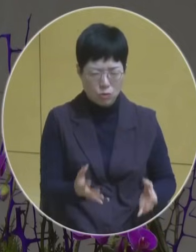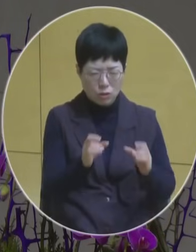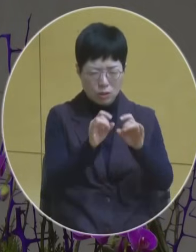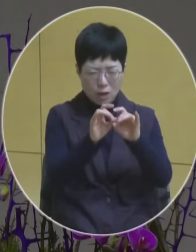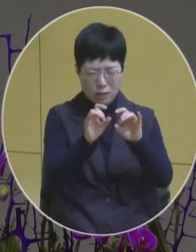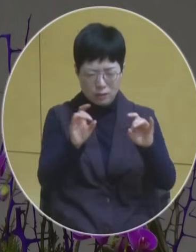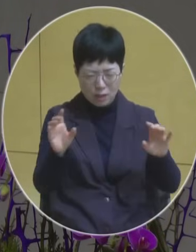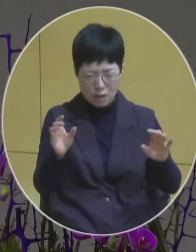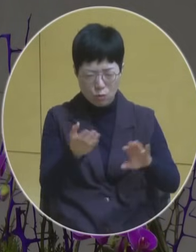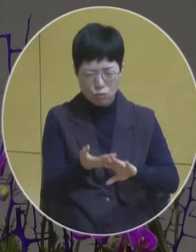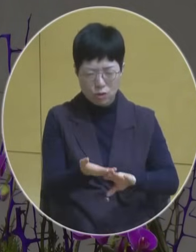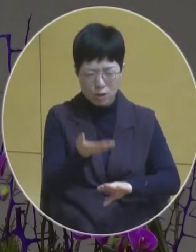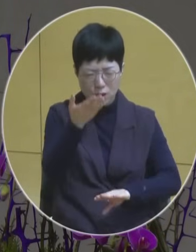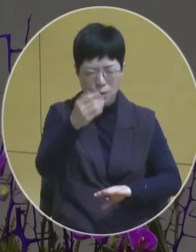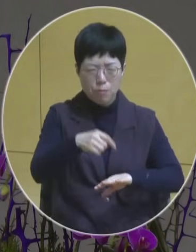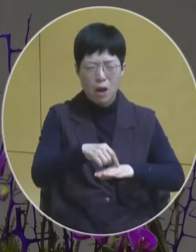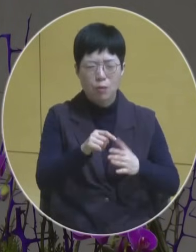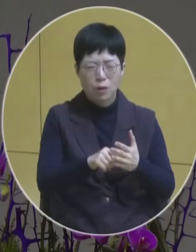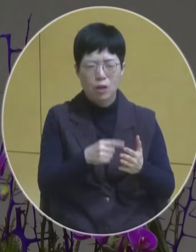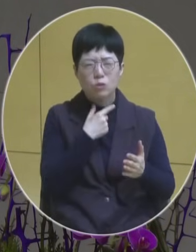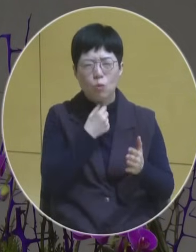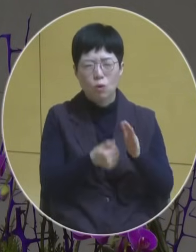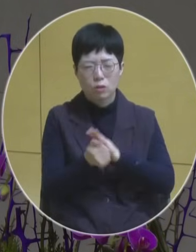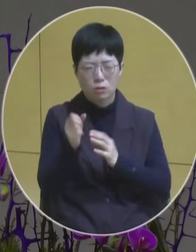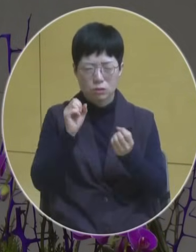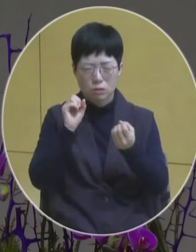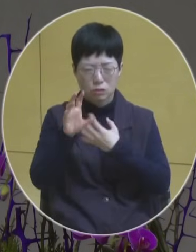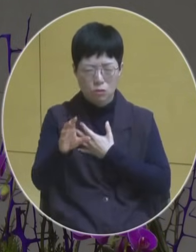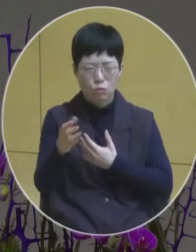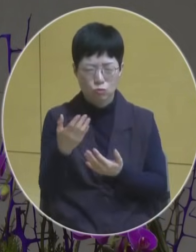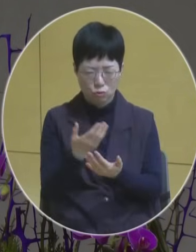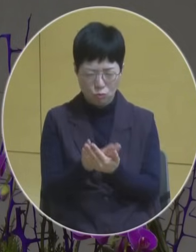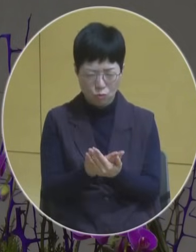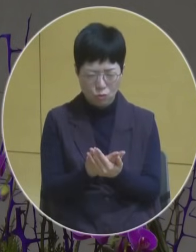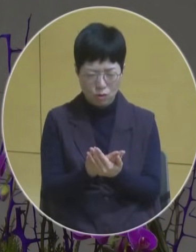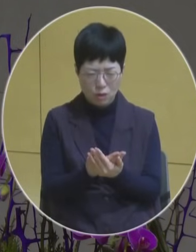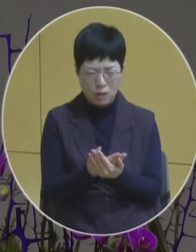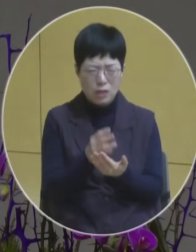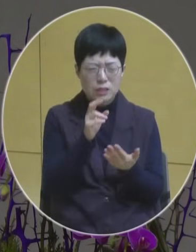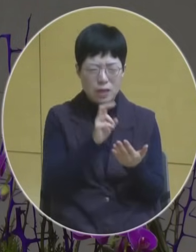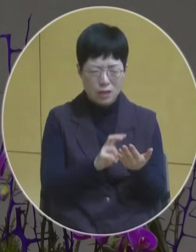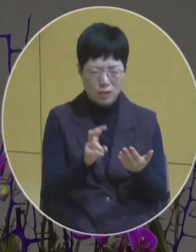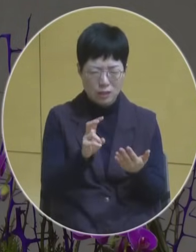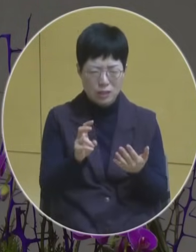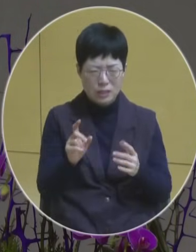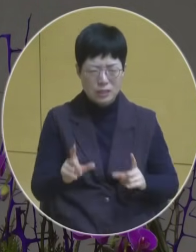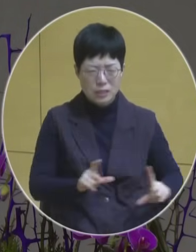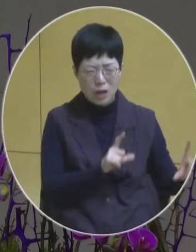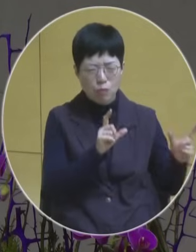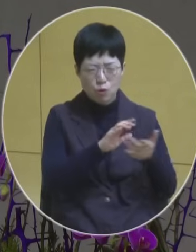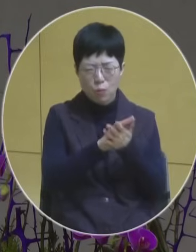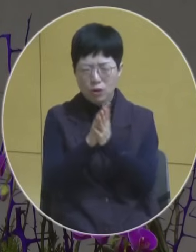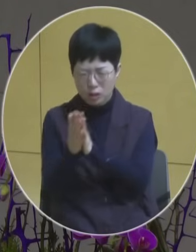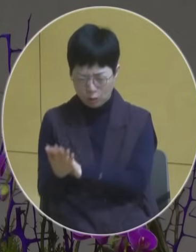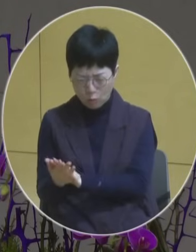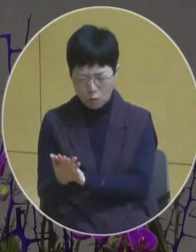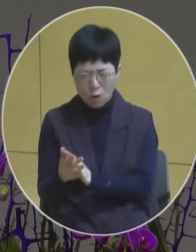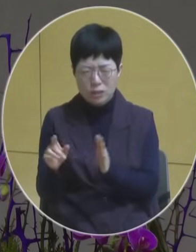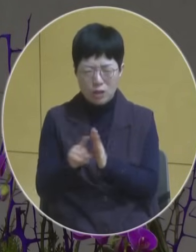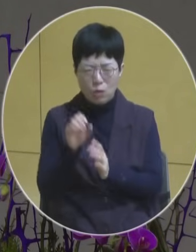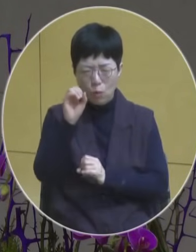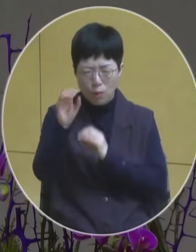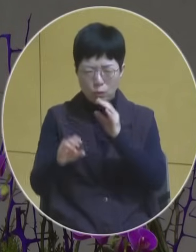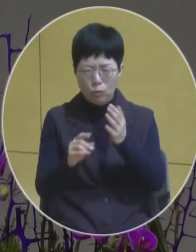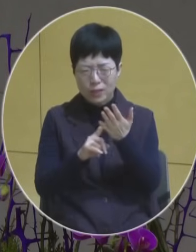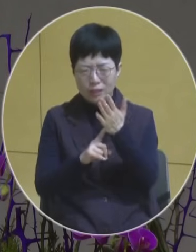사람 한 사람 위에 그 마음의 소원을 응답하시고 들어주실 뿐 아니라 그들의 찬양이 삶이 되게 하시고 신앙 고백이 될 수